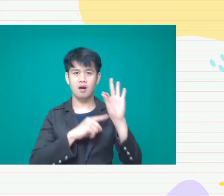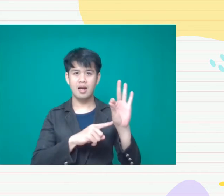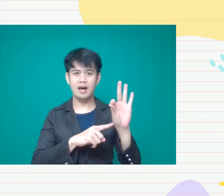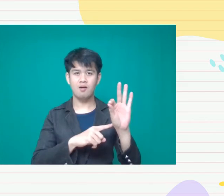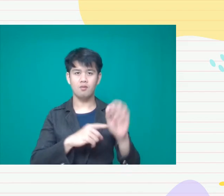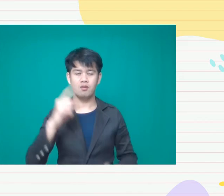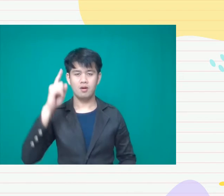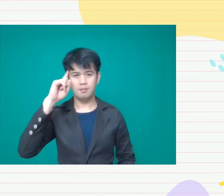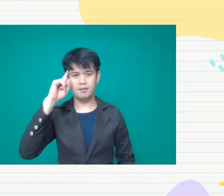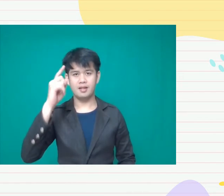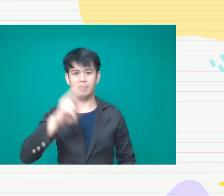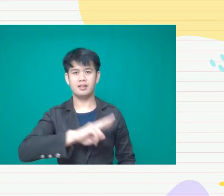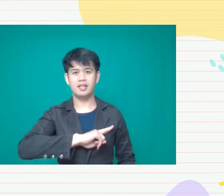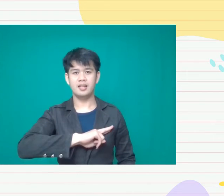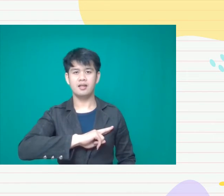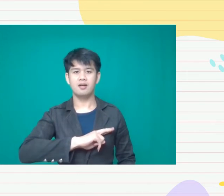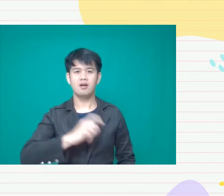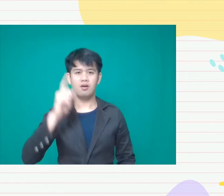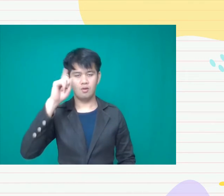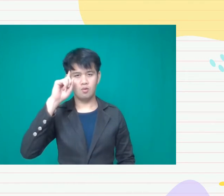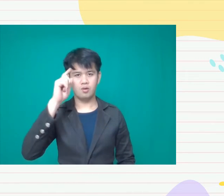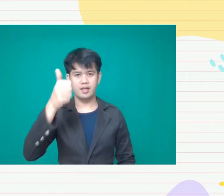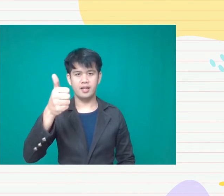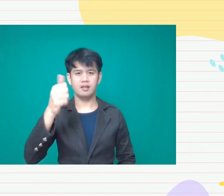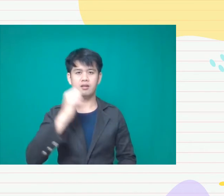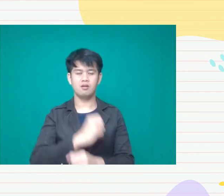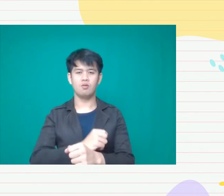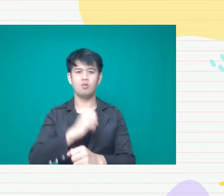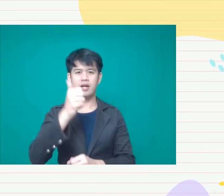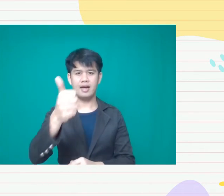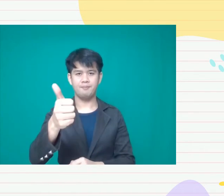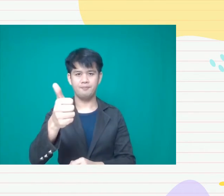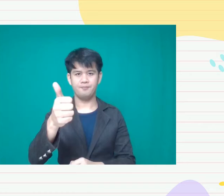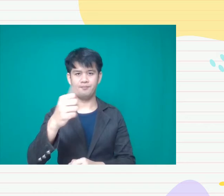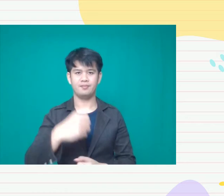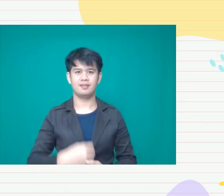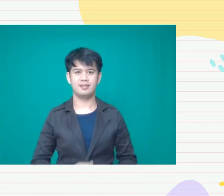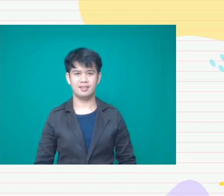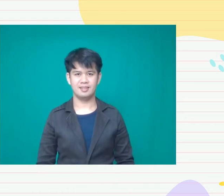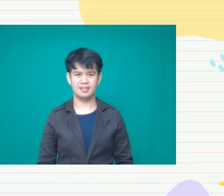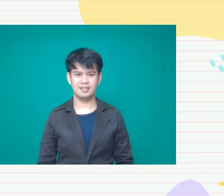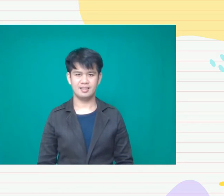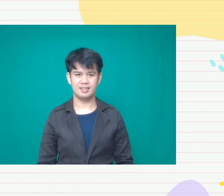ข้อ9มีสติรู้คิดรู้ทำ